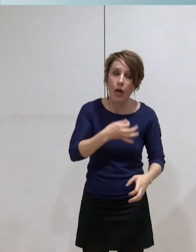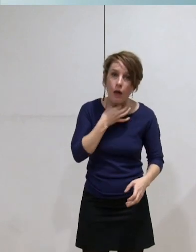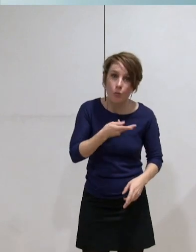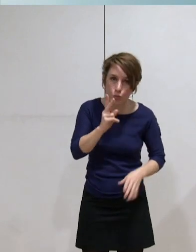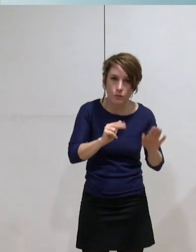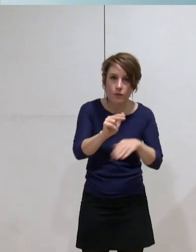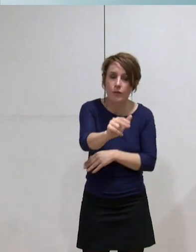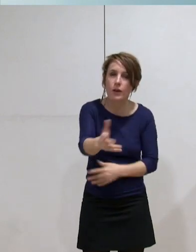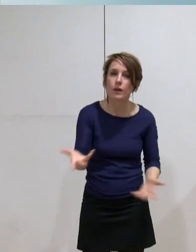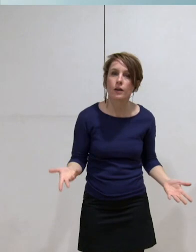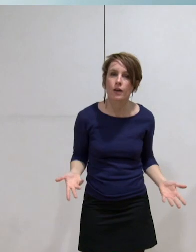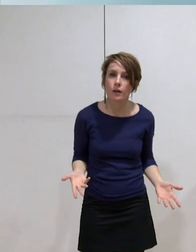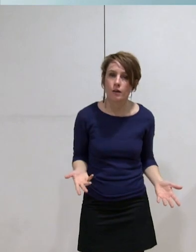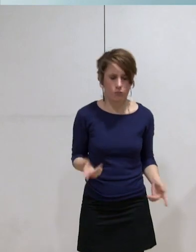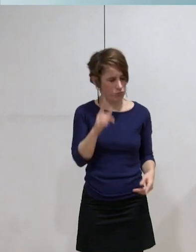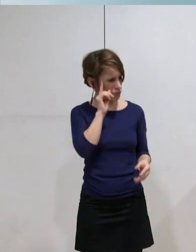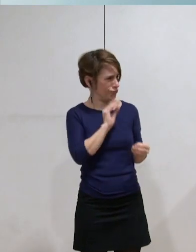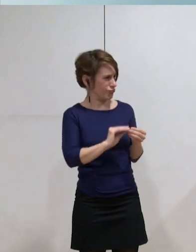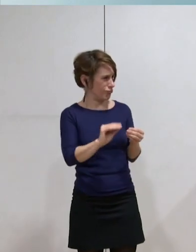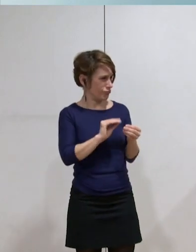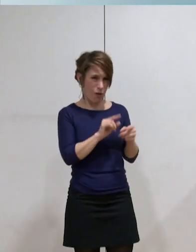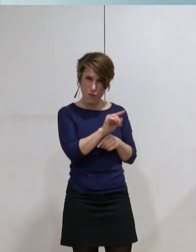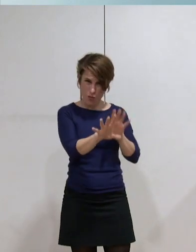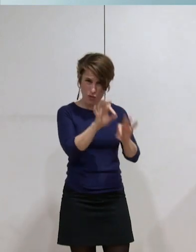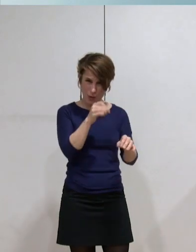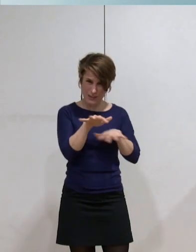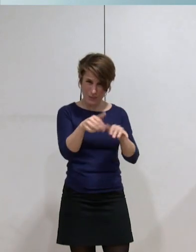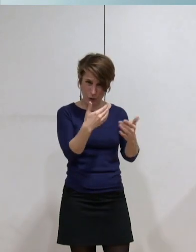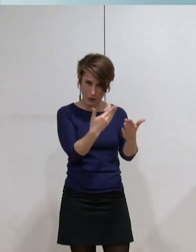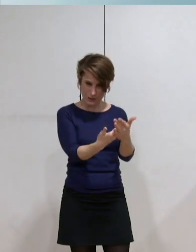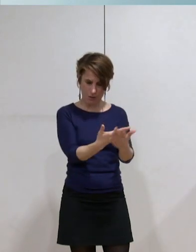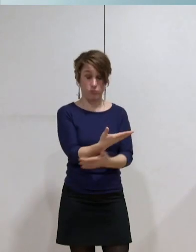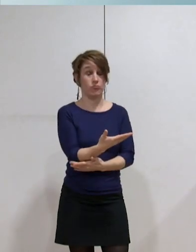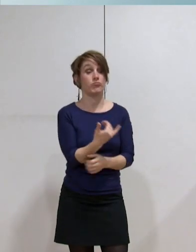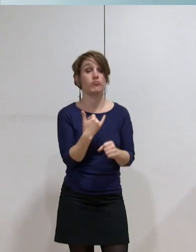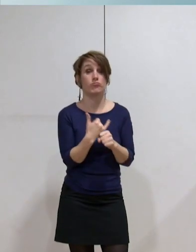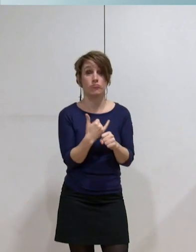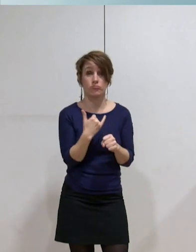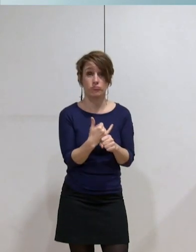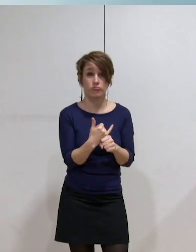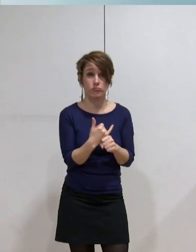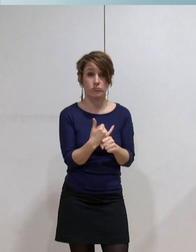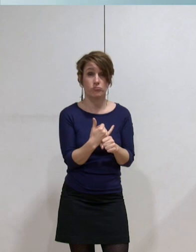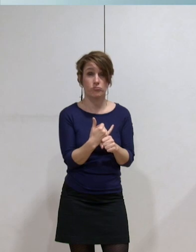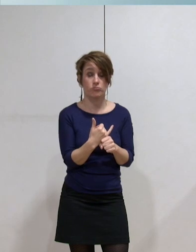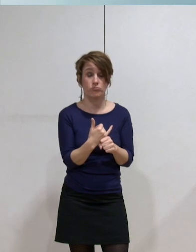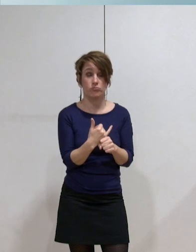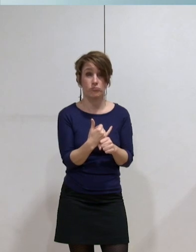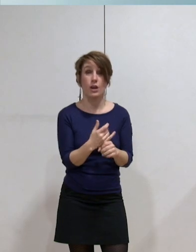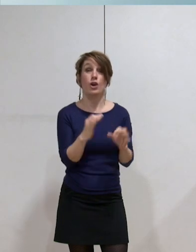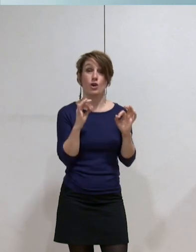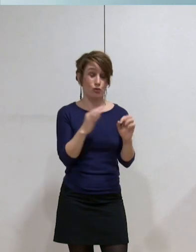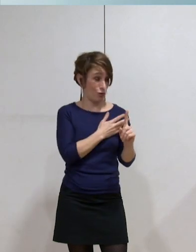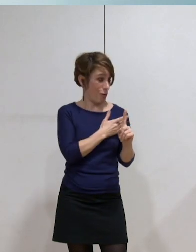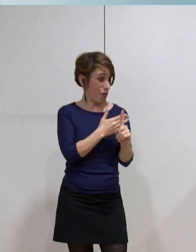l'argent c'est assez singulier de faire cela au moment où nous sortons de ce cycle de taux